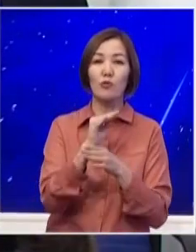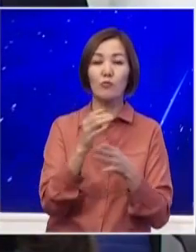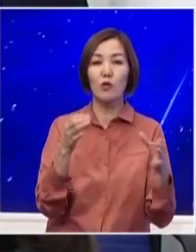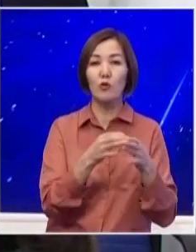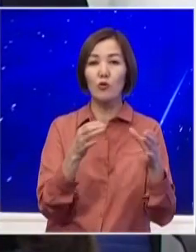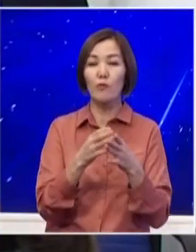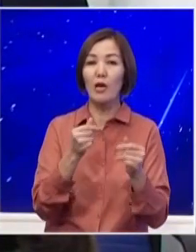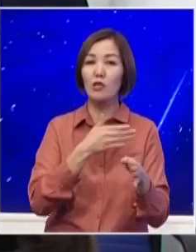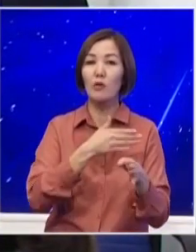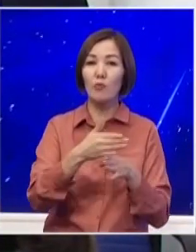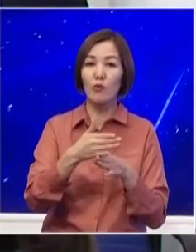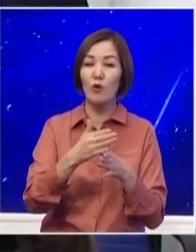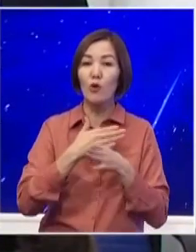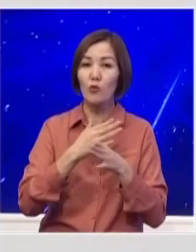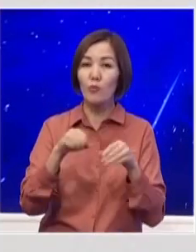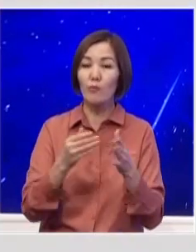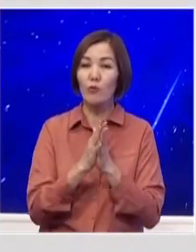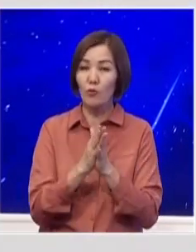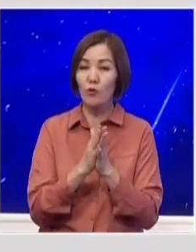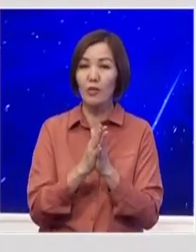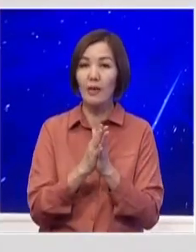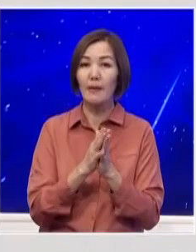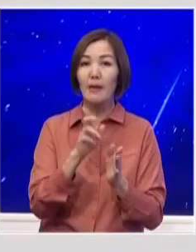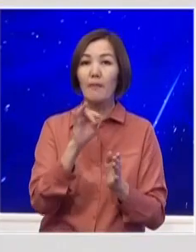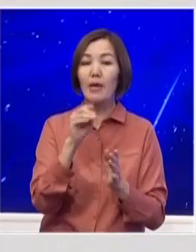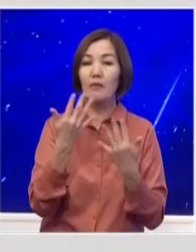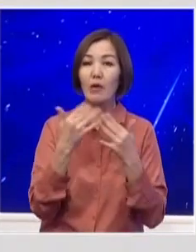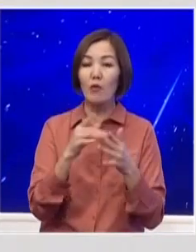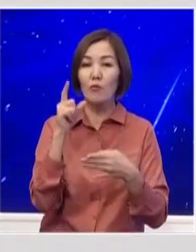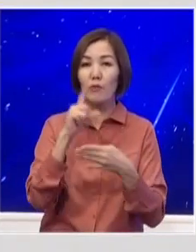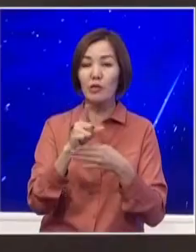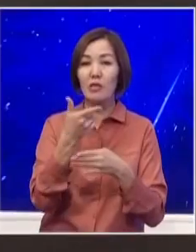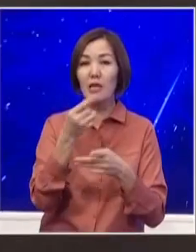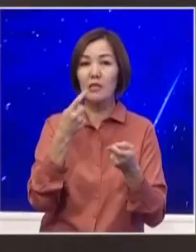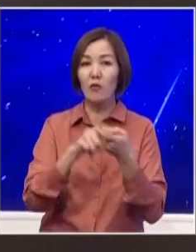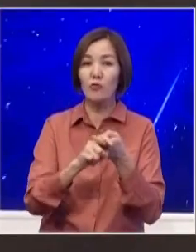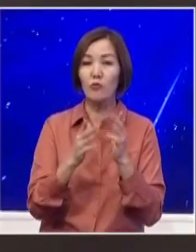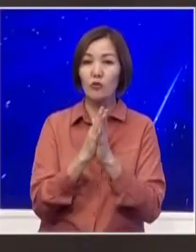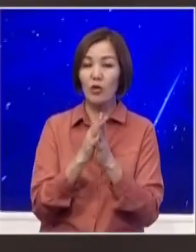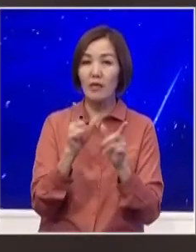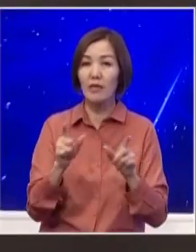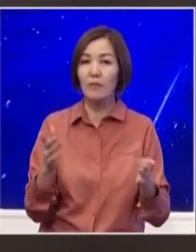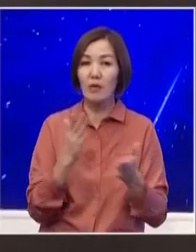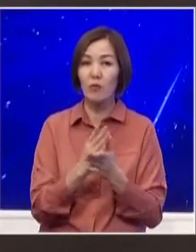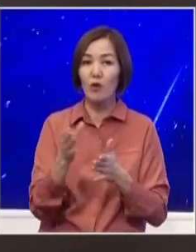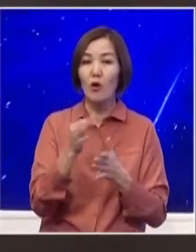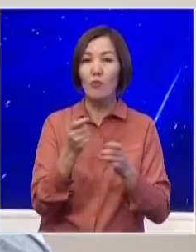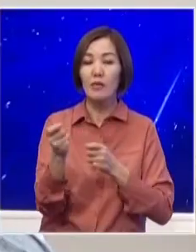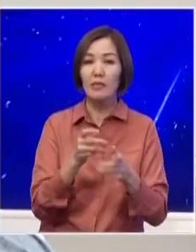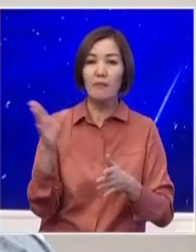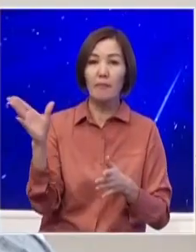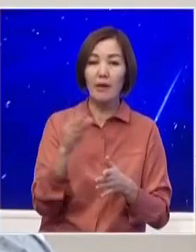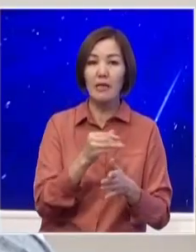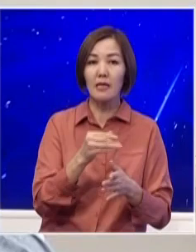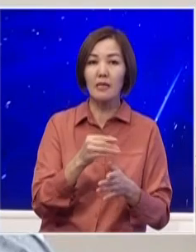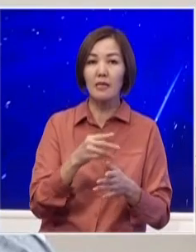үйірмелерді қаржыландыруға қол ұшын беруді өтінді. Бақтыбай ауылдық мешітін газ жүйесіне қосуды сұрағандар да болды. Облыс басшысы барлығын